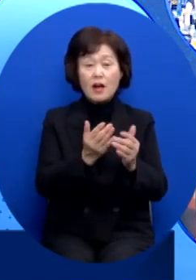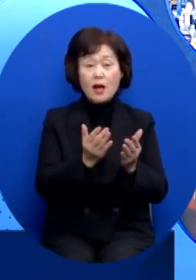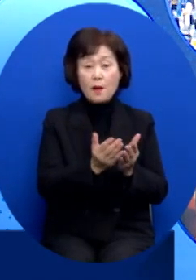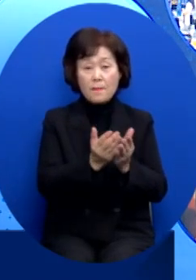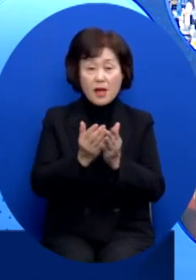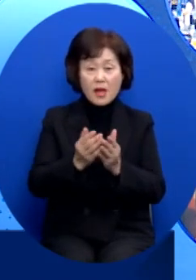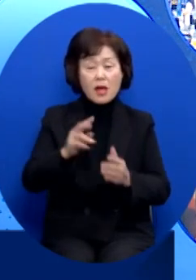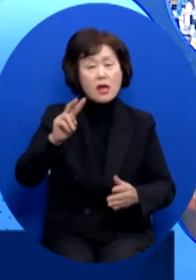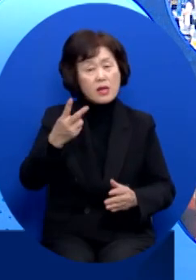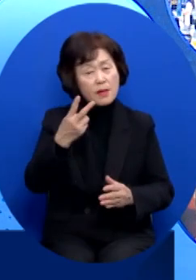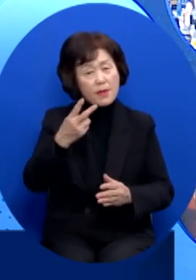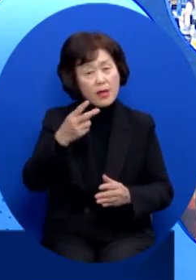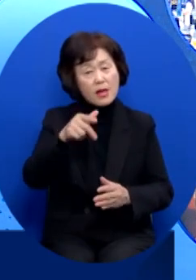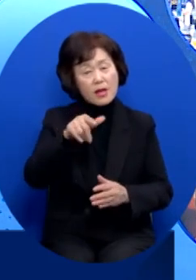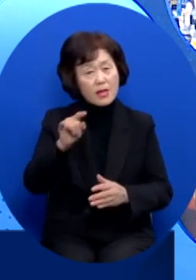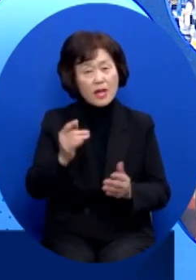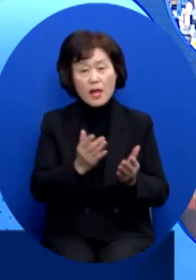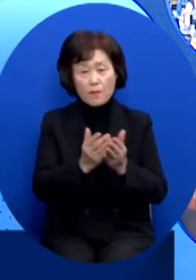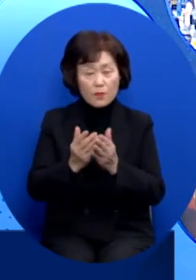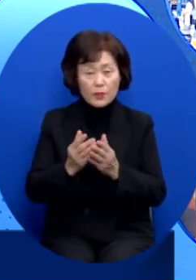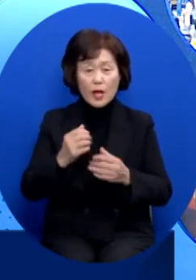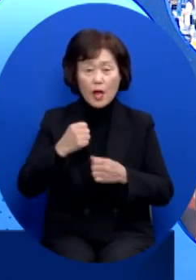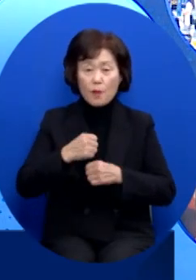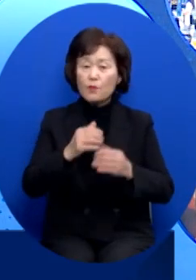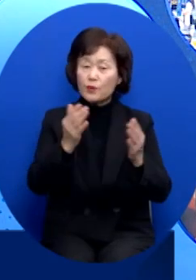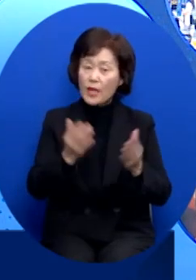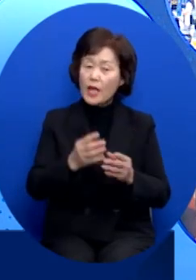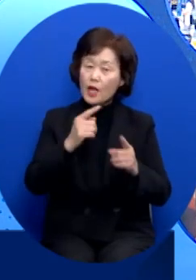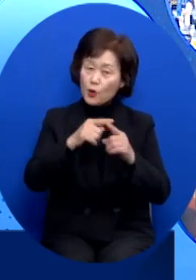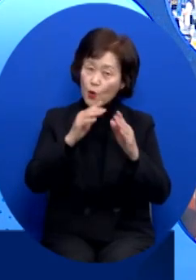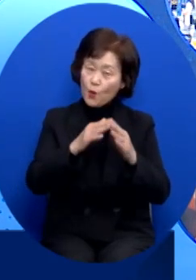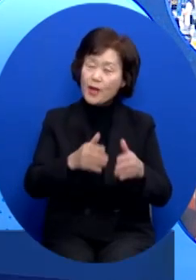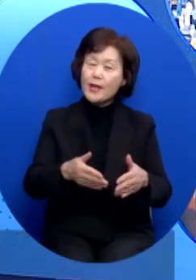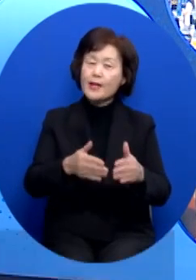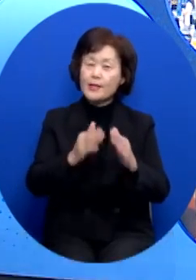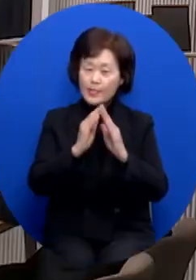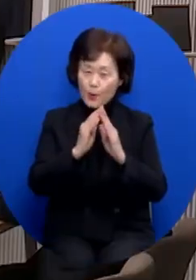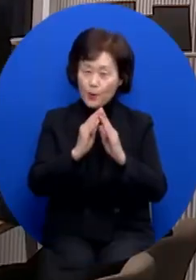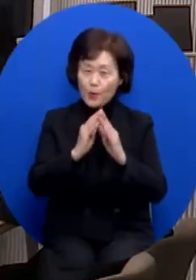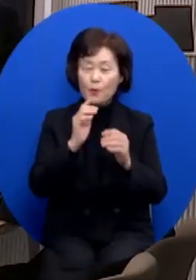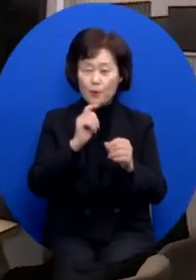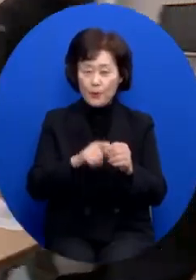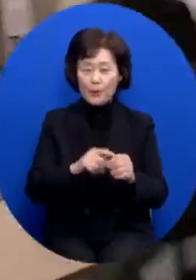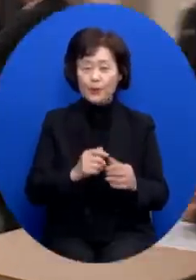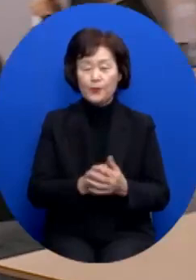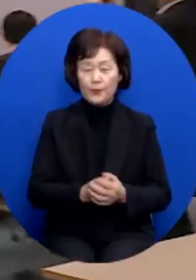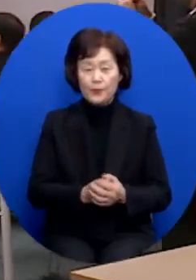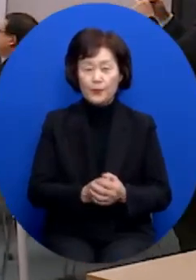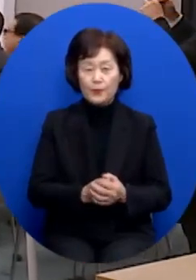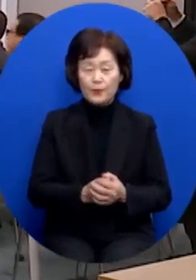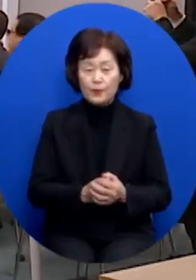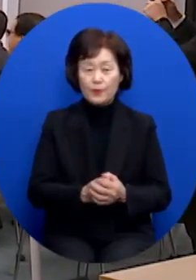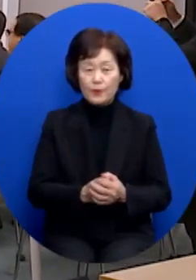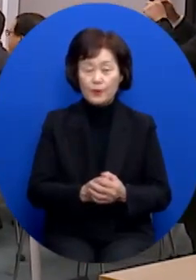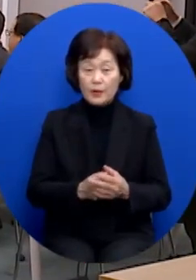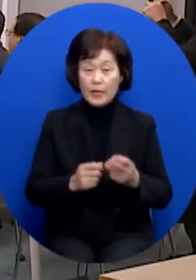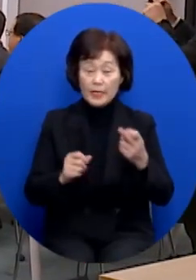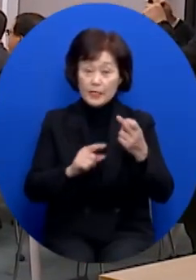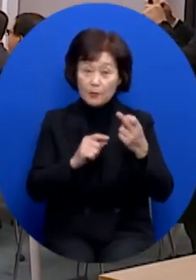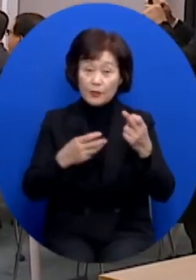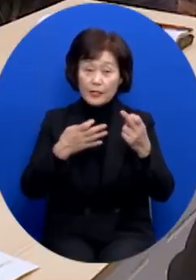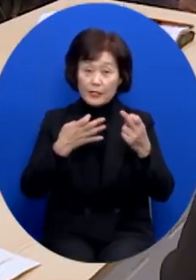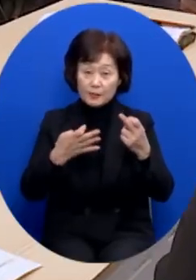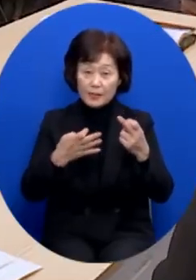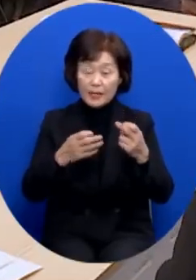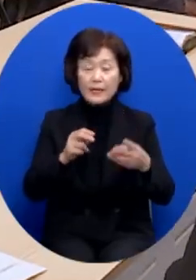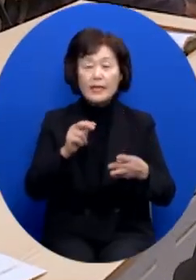200개의 함정 부대 교회를 세우고자 합니다. 지난 14일 센터 완공을 앞둔